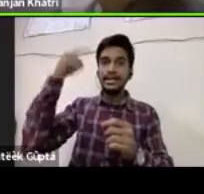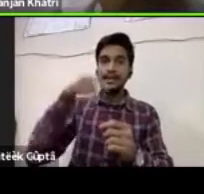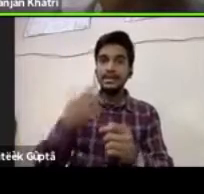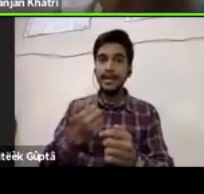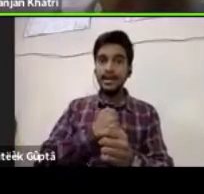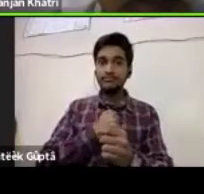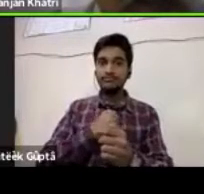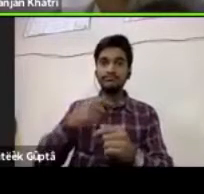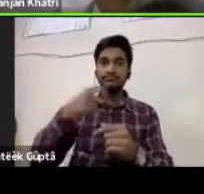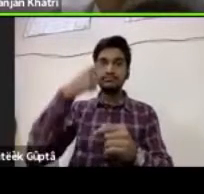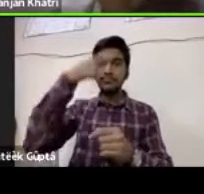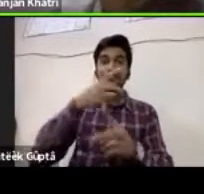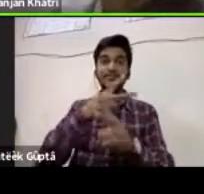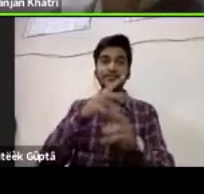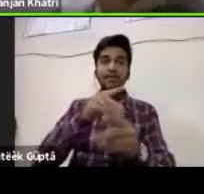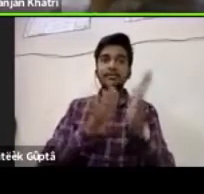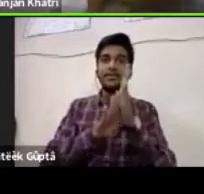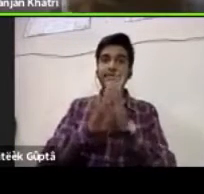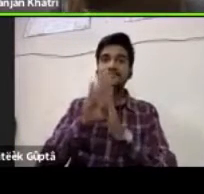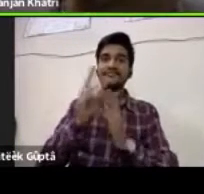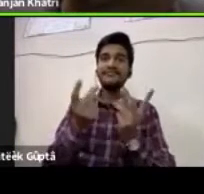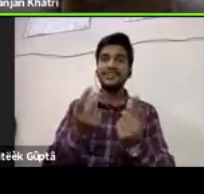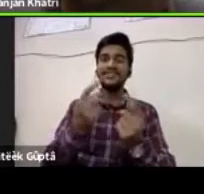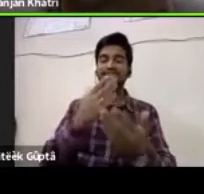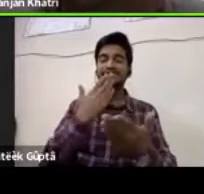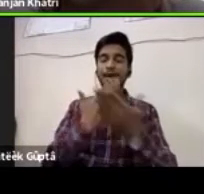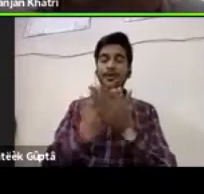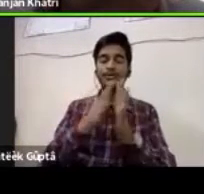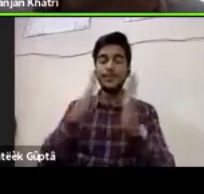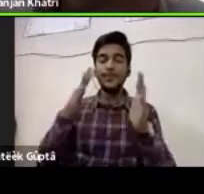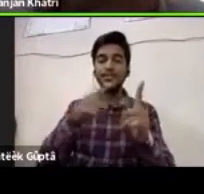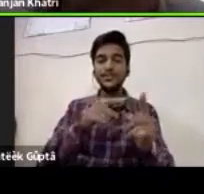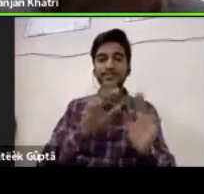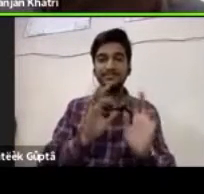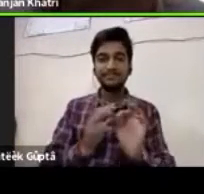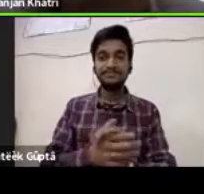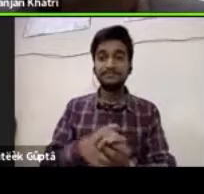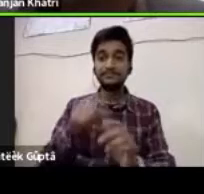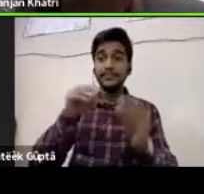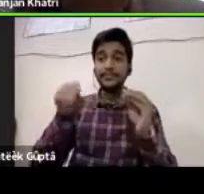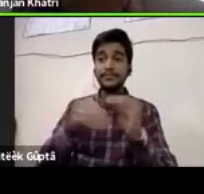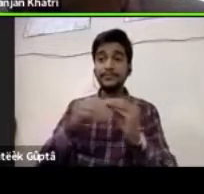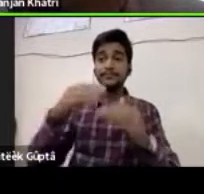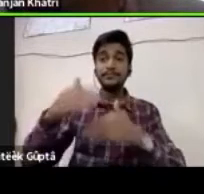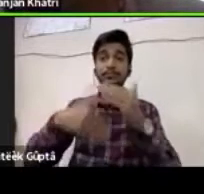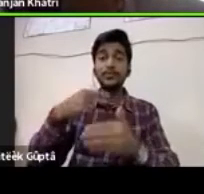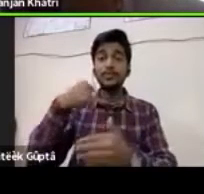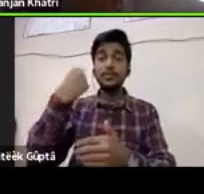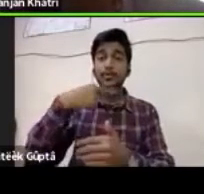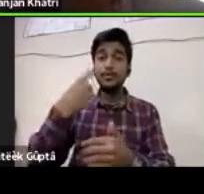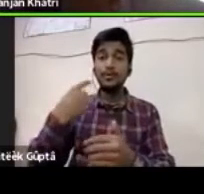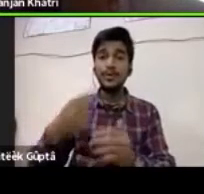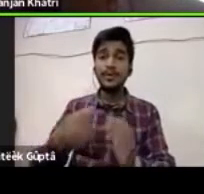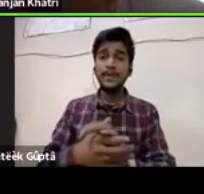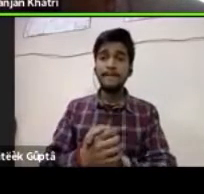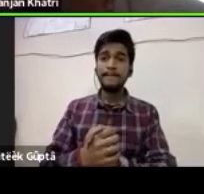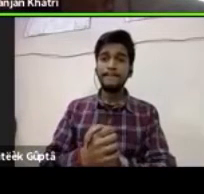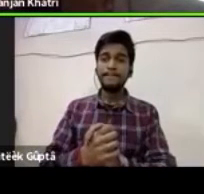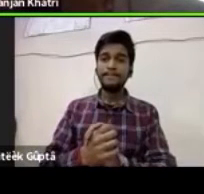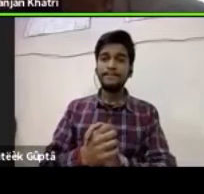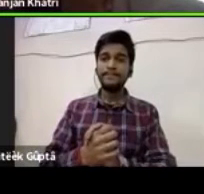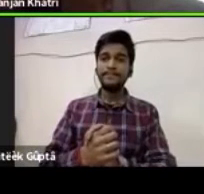वो थोड़ा तेजी से होगी। थैंक यू वंस अगेन। और अब हमारा नेक्स्ट स्पीकर है